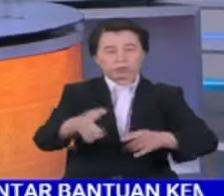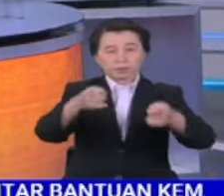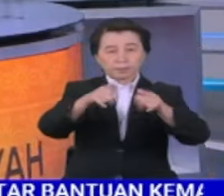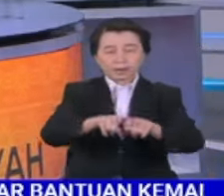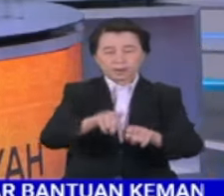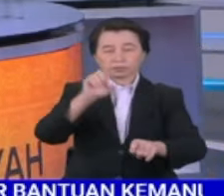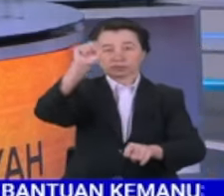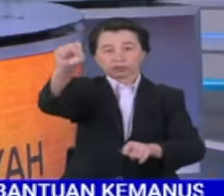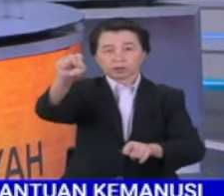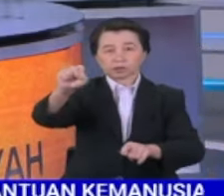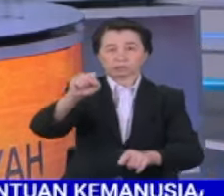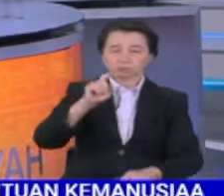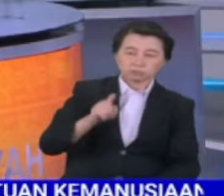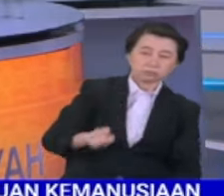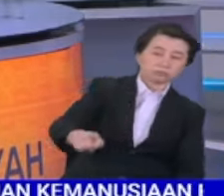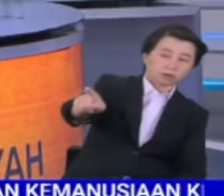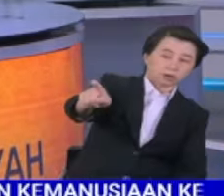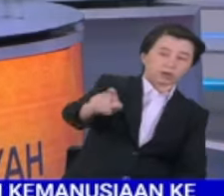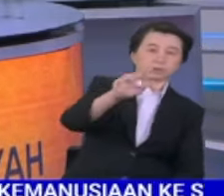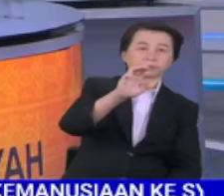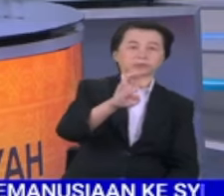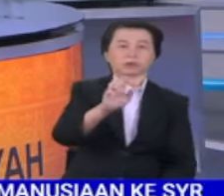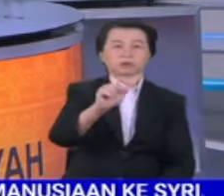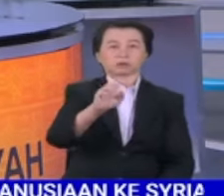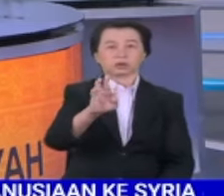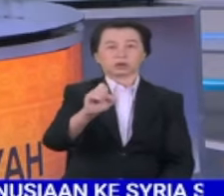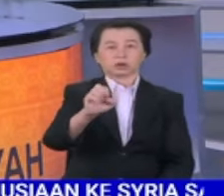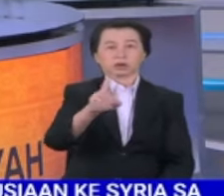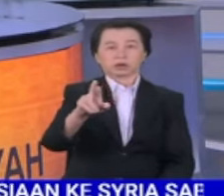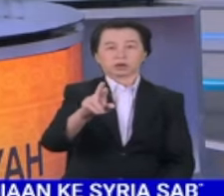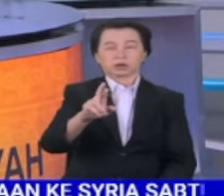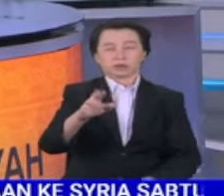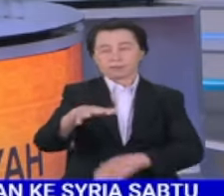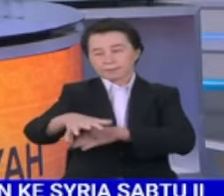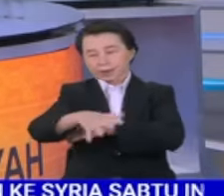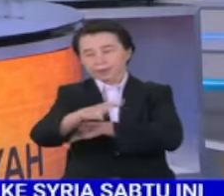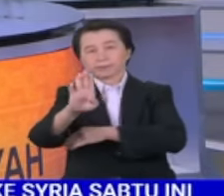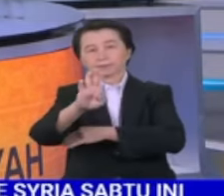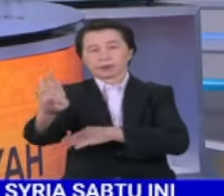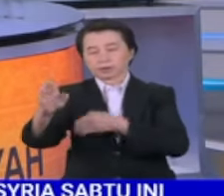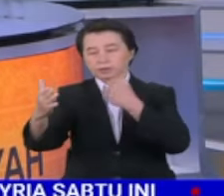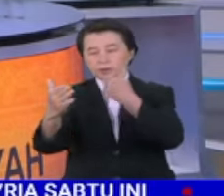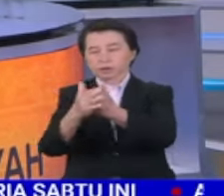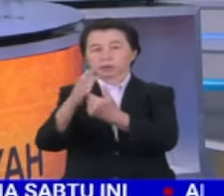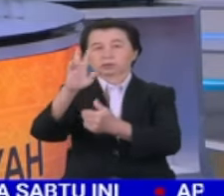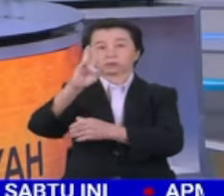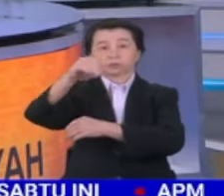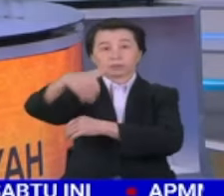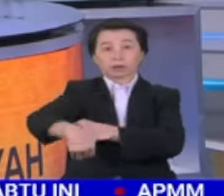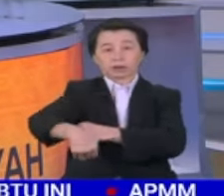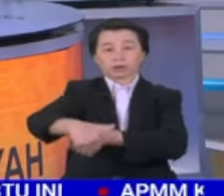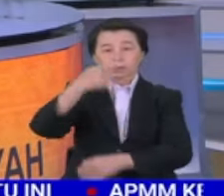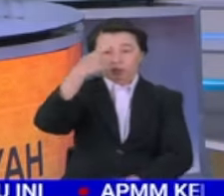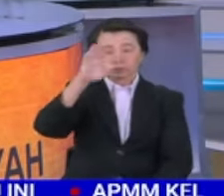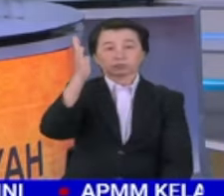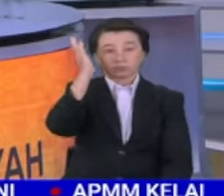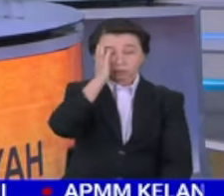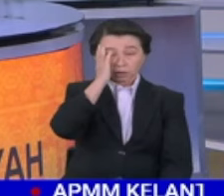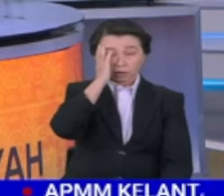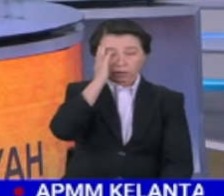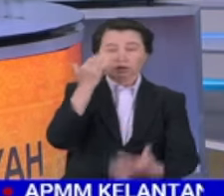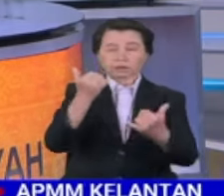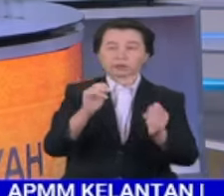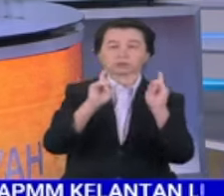yaitu di pedalaman dan pantai barat sehingga 7 malam ini dan untuk maklumat cuaca yang lebih